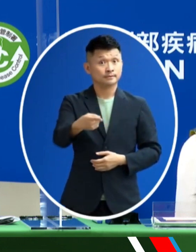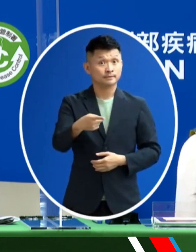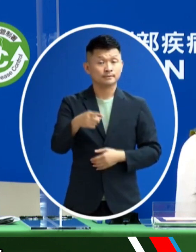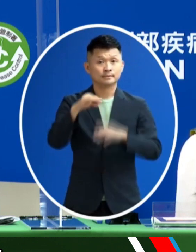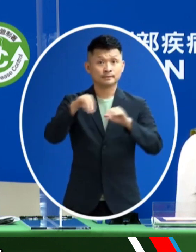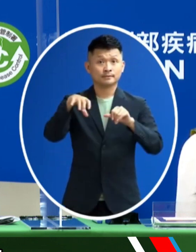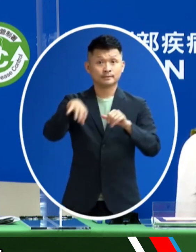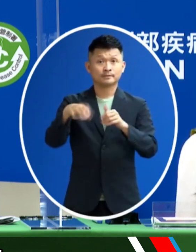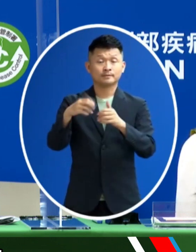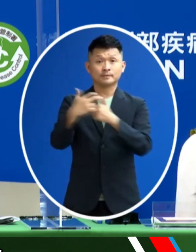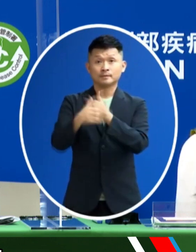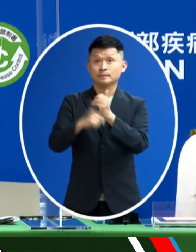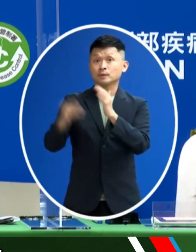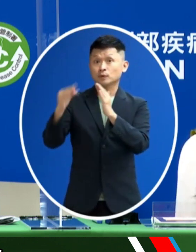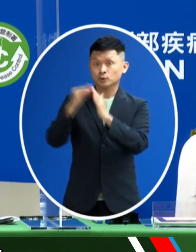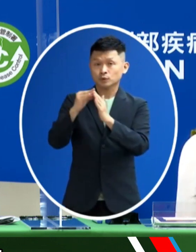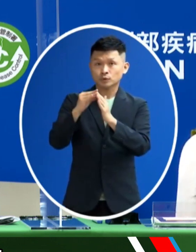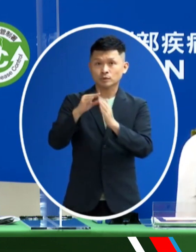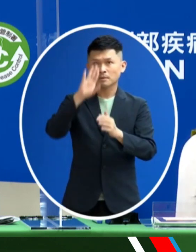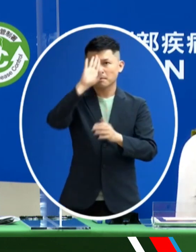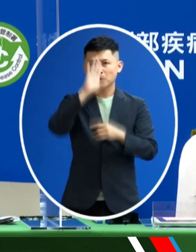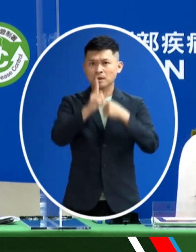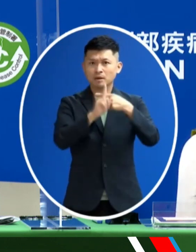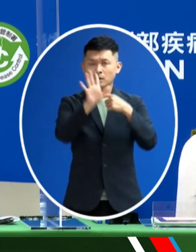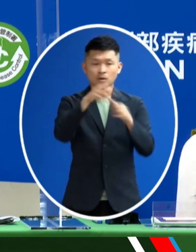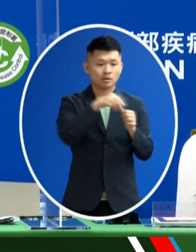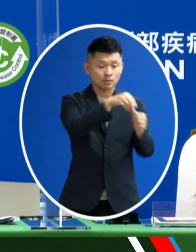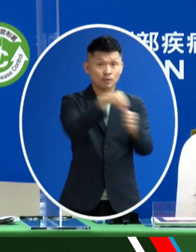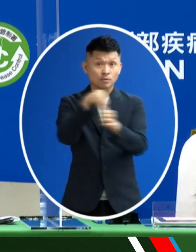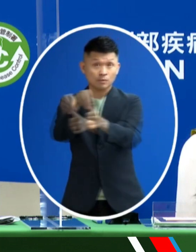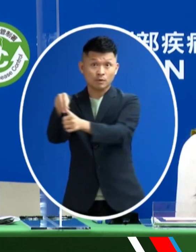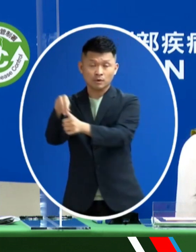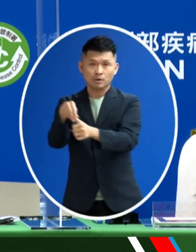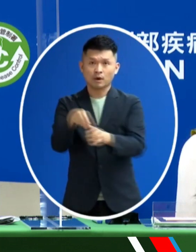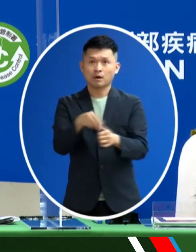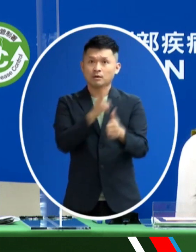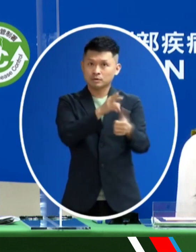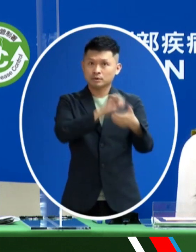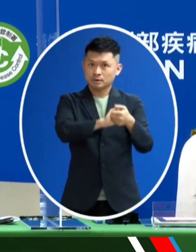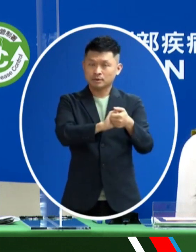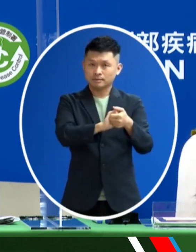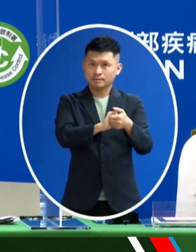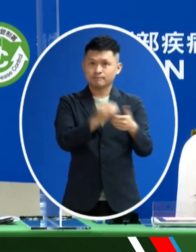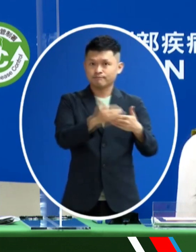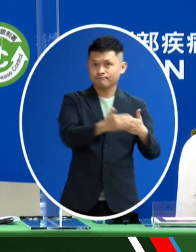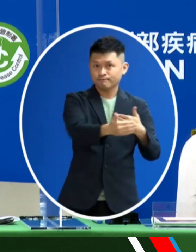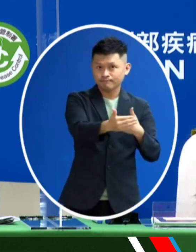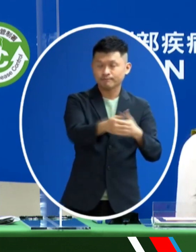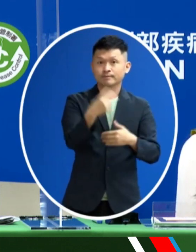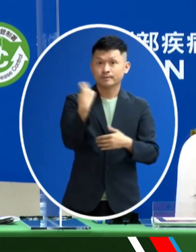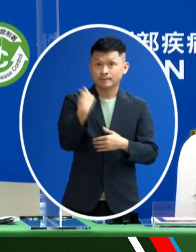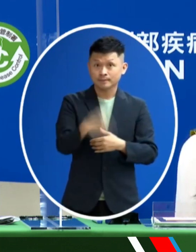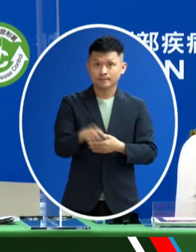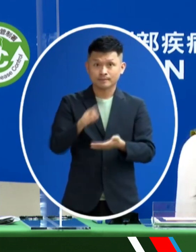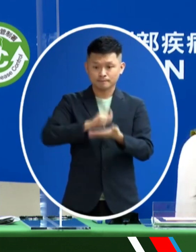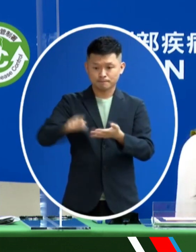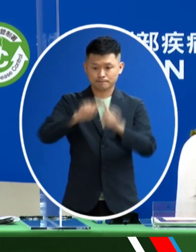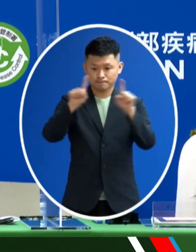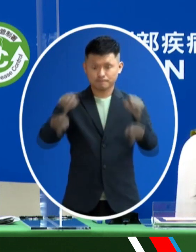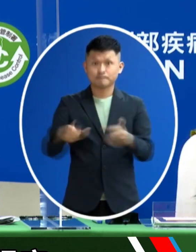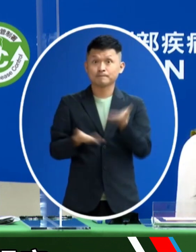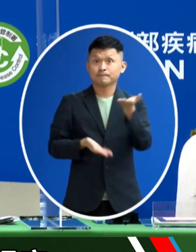局会依照确诊个案分流收治原则安排至指定处所隔离，并开立隔离通知